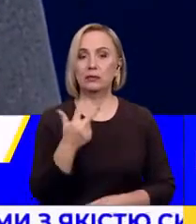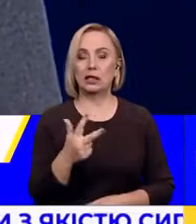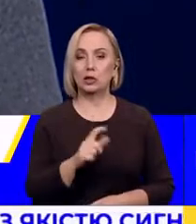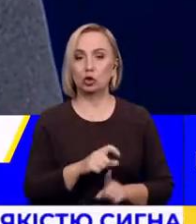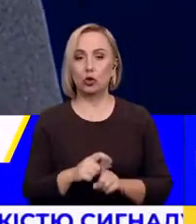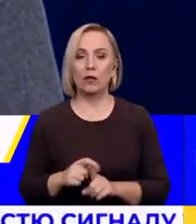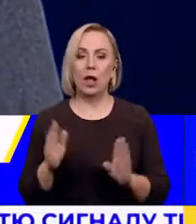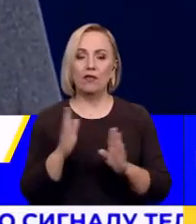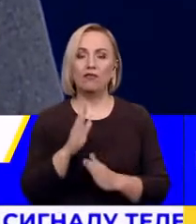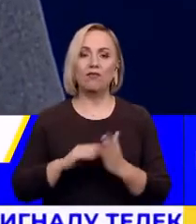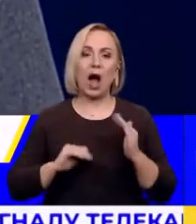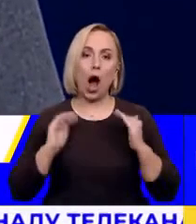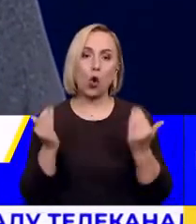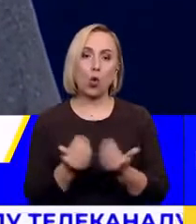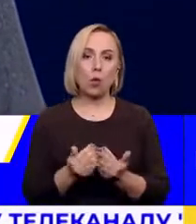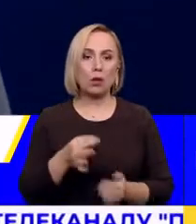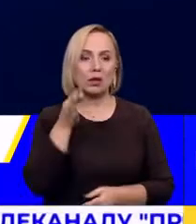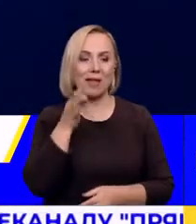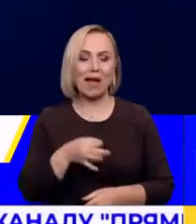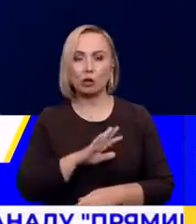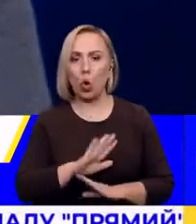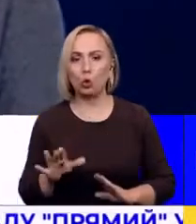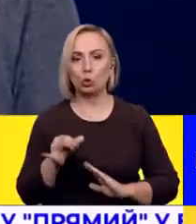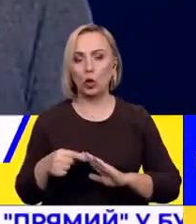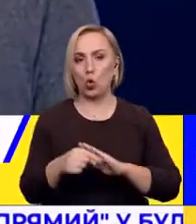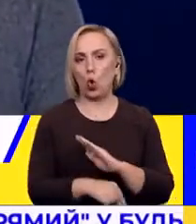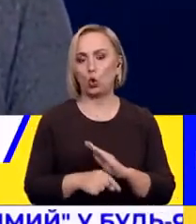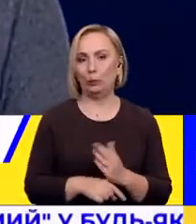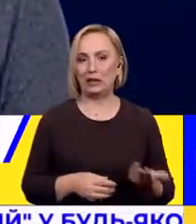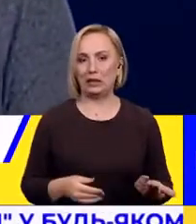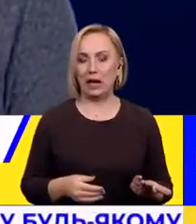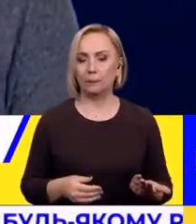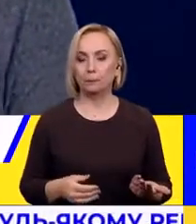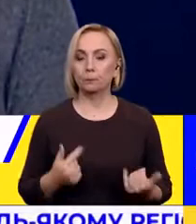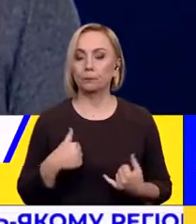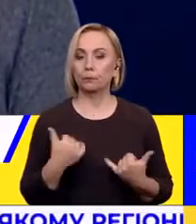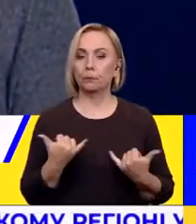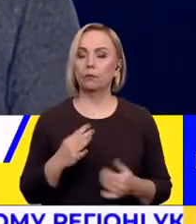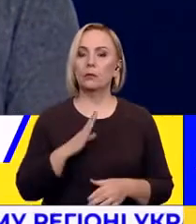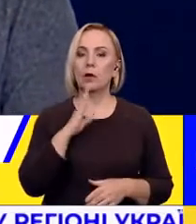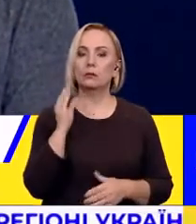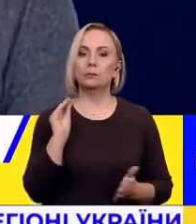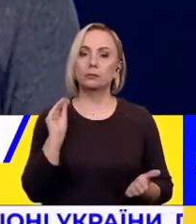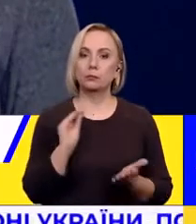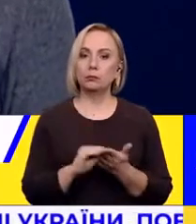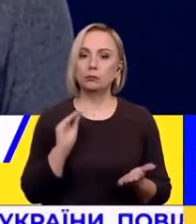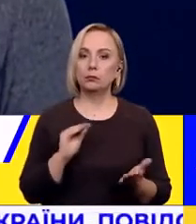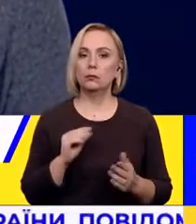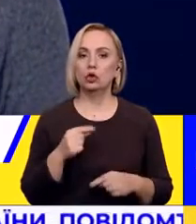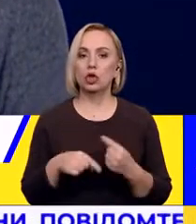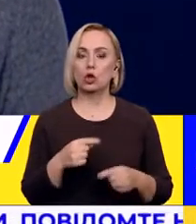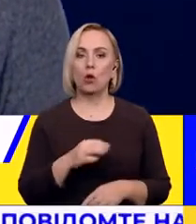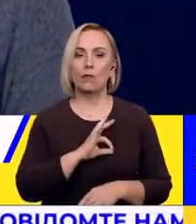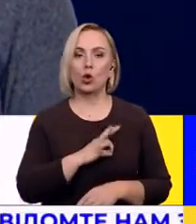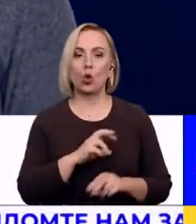вакуум, недолугість і корупція. Буквально сьогодні зранку я опублікував чергове розслідування на